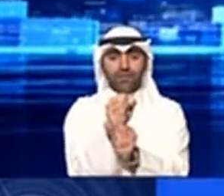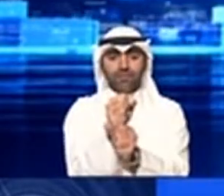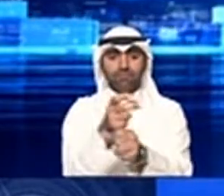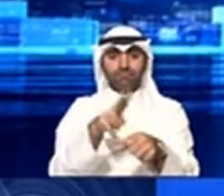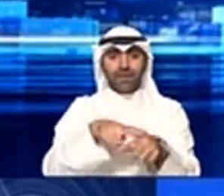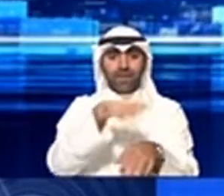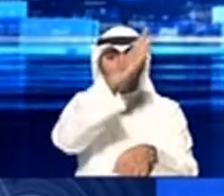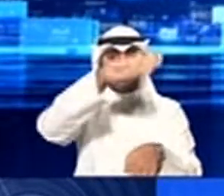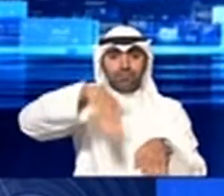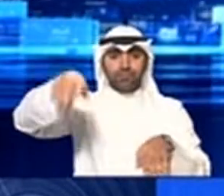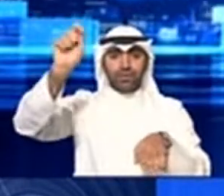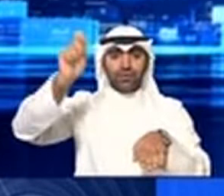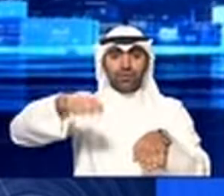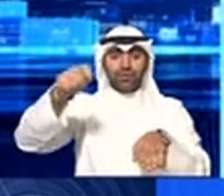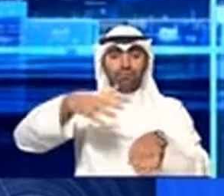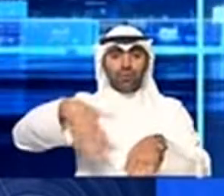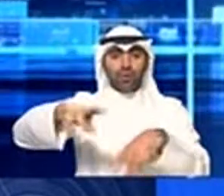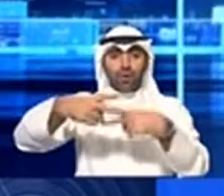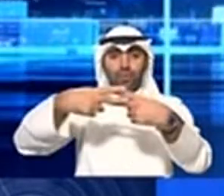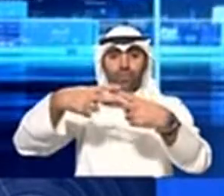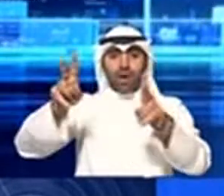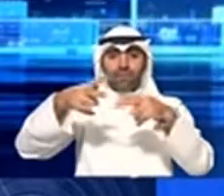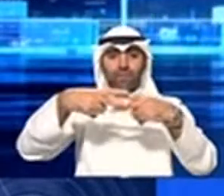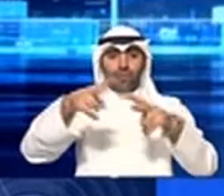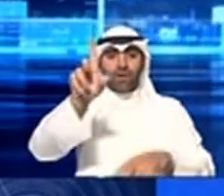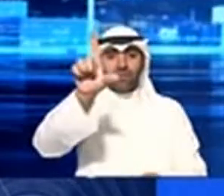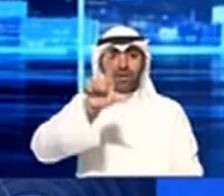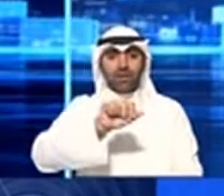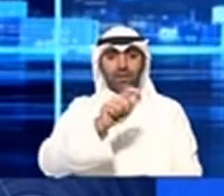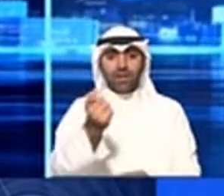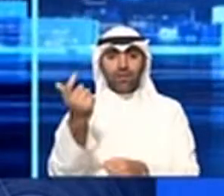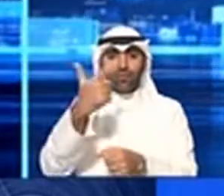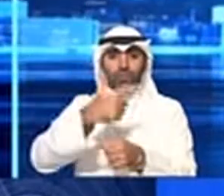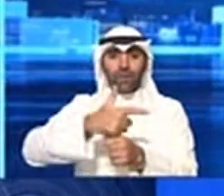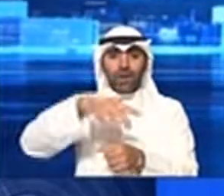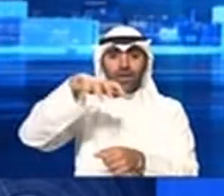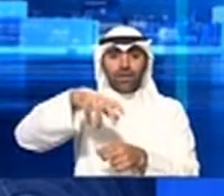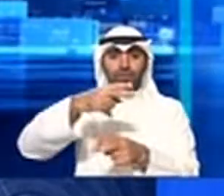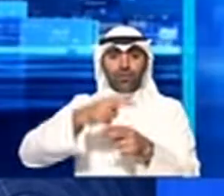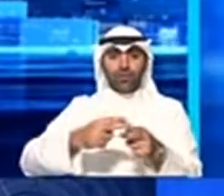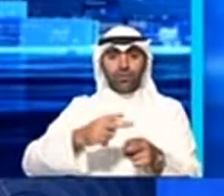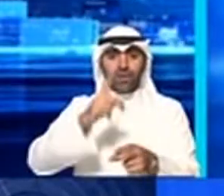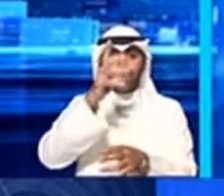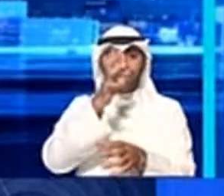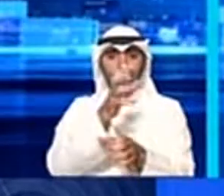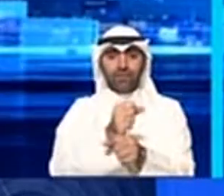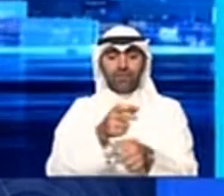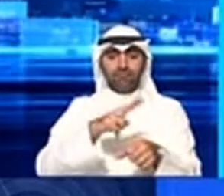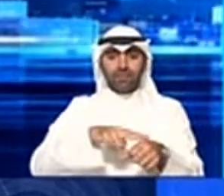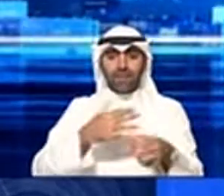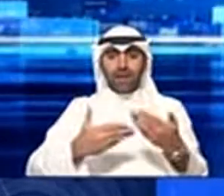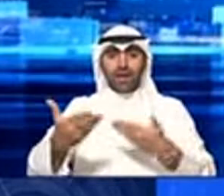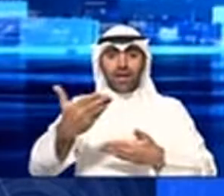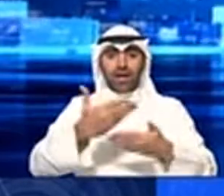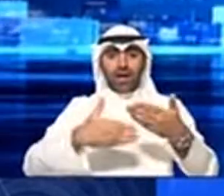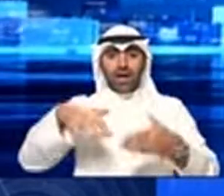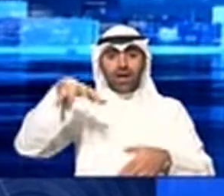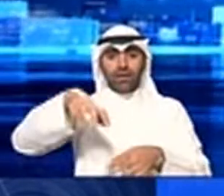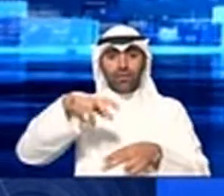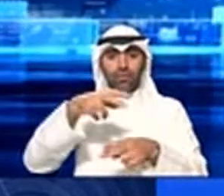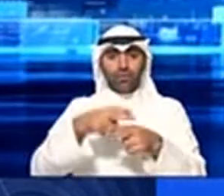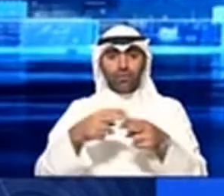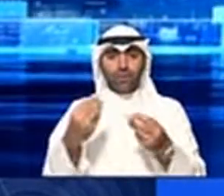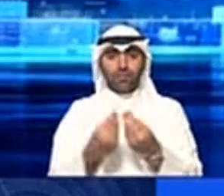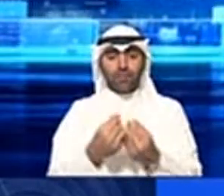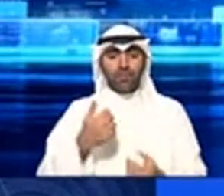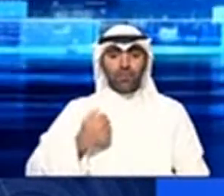الأمة لسموه وليا للعهد، معربا عن الاعتزاز العميق بروابط الأخوة التاريخية الوطيدة التي